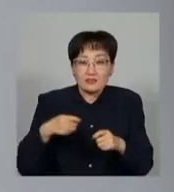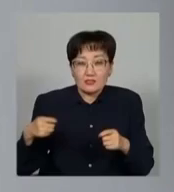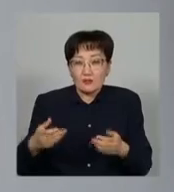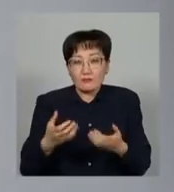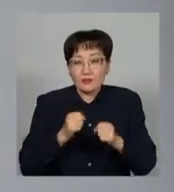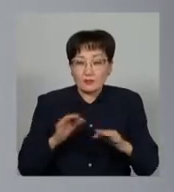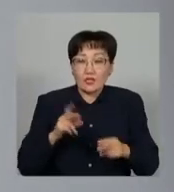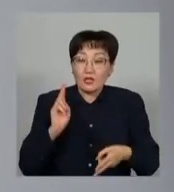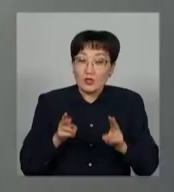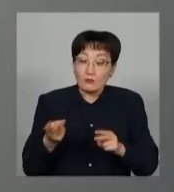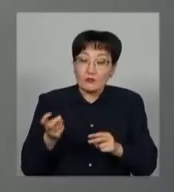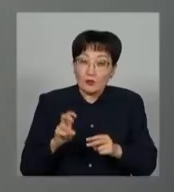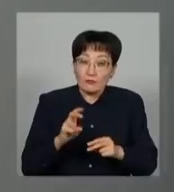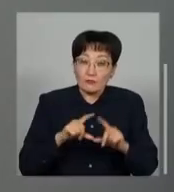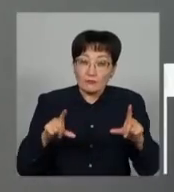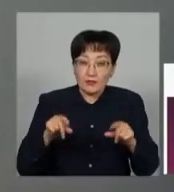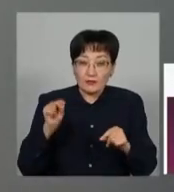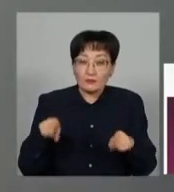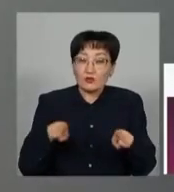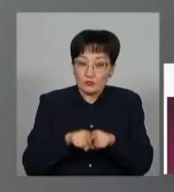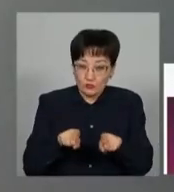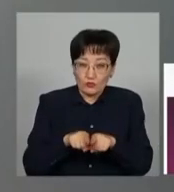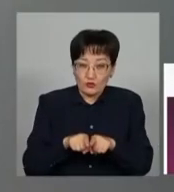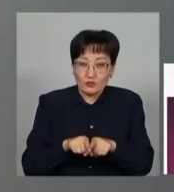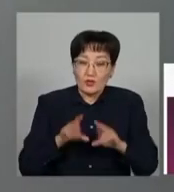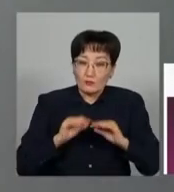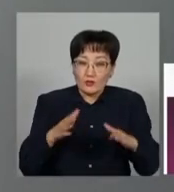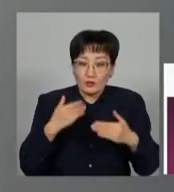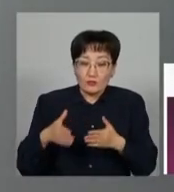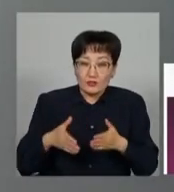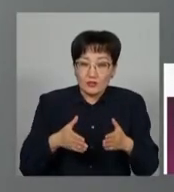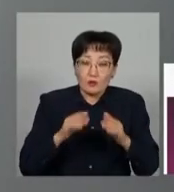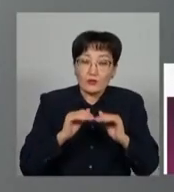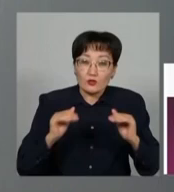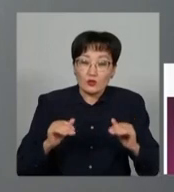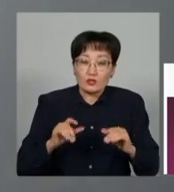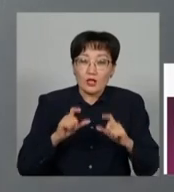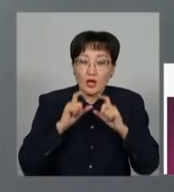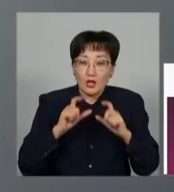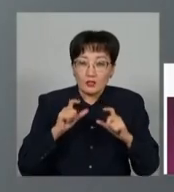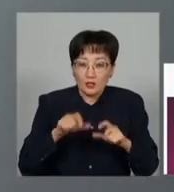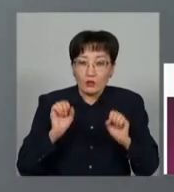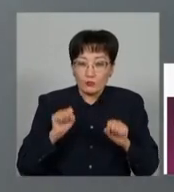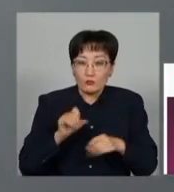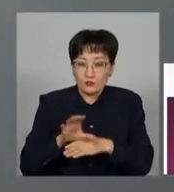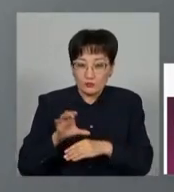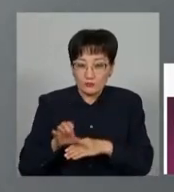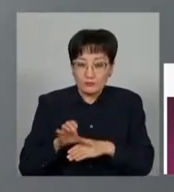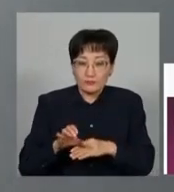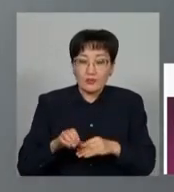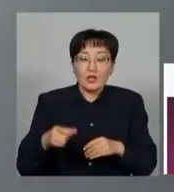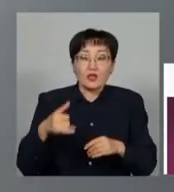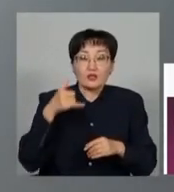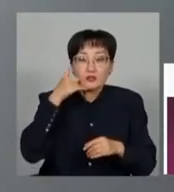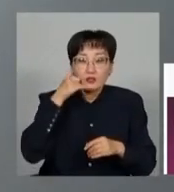Асханаға келгенде мектепте тыныштық жоқ. Себебі ол кісі коридорда оқушыларға айғайлауы мүмкін, жаңағы